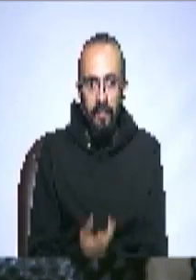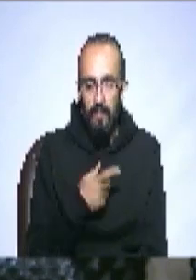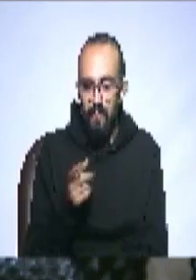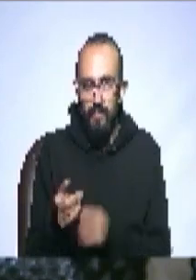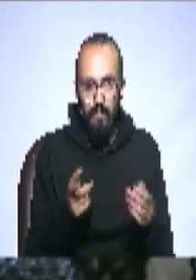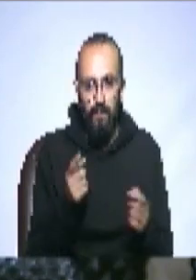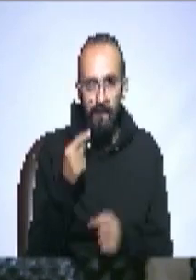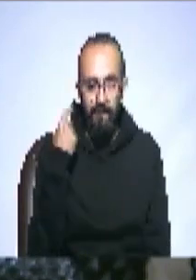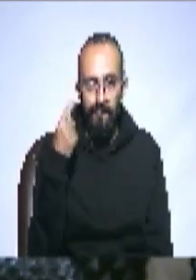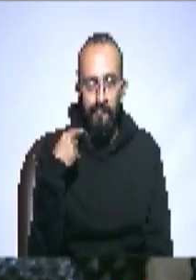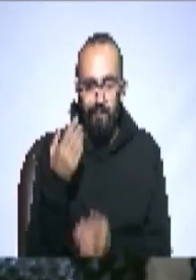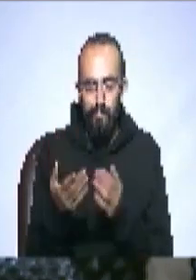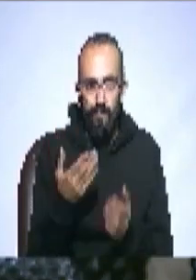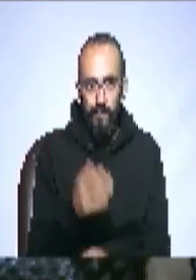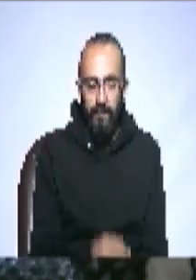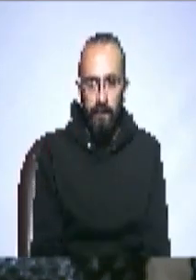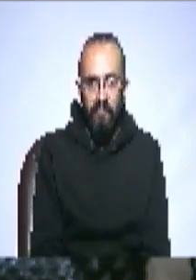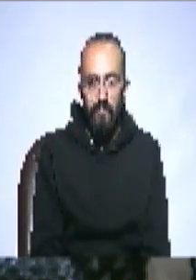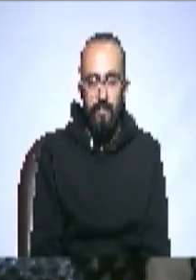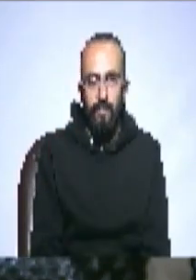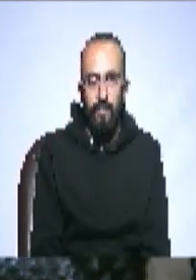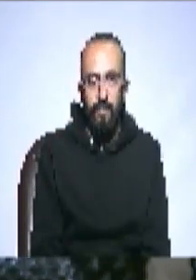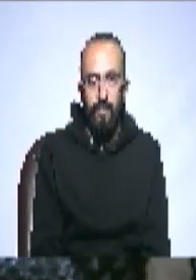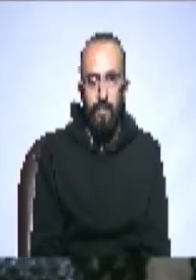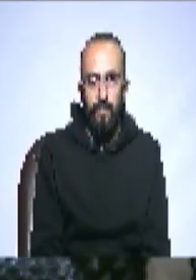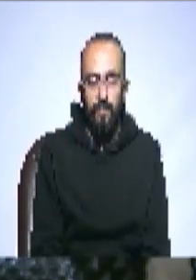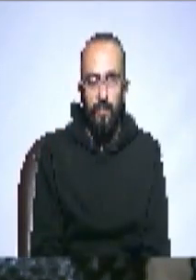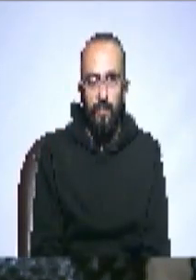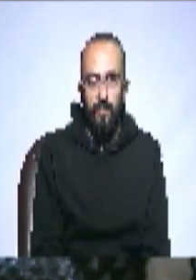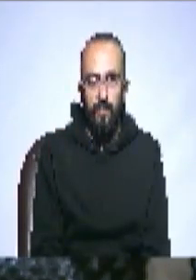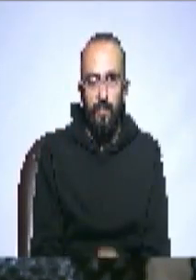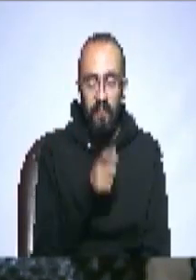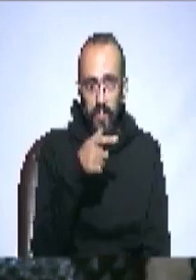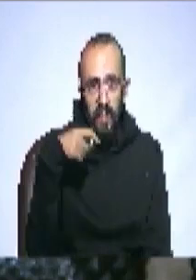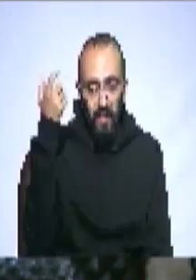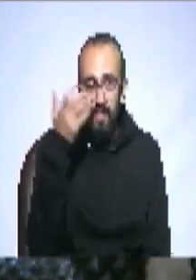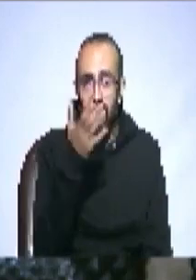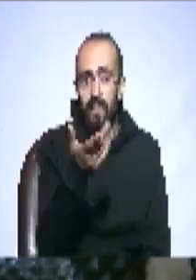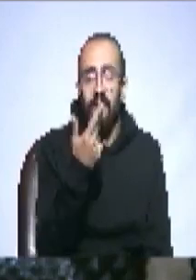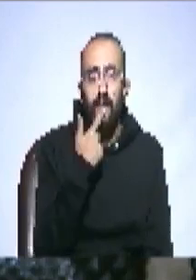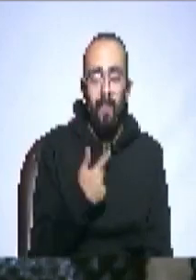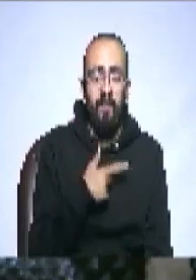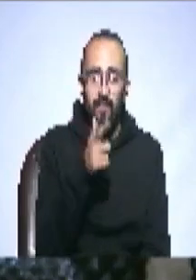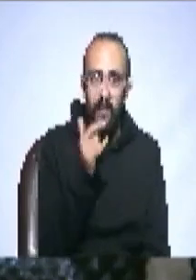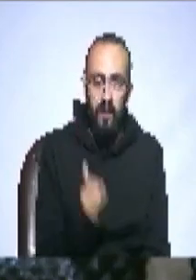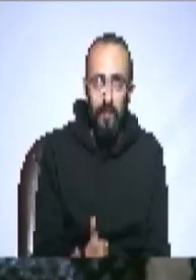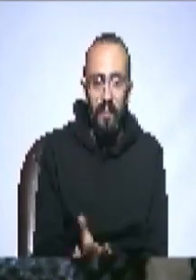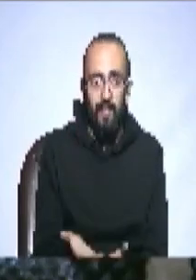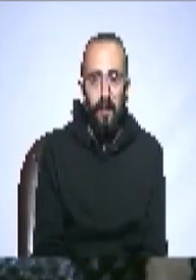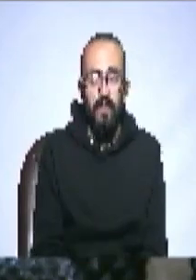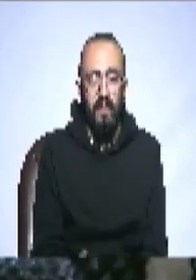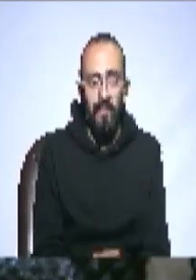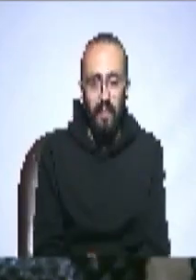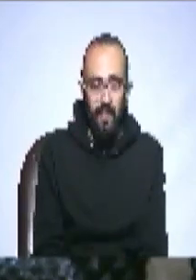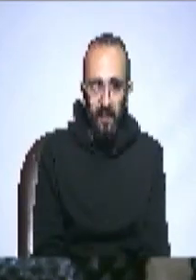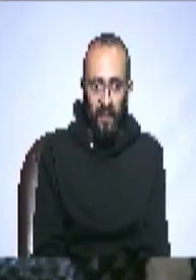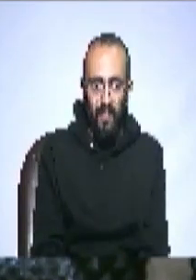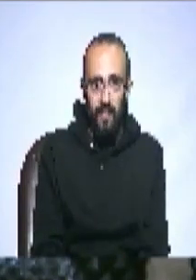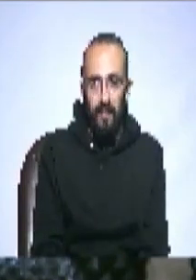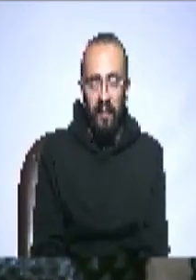هنا؟ ساعديني في الاختيارات زي ما تحب انت الشيف يا شيف. ساعديني في